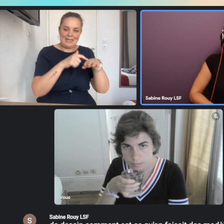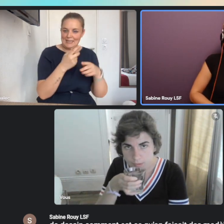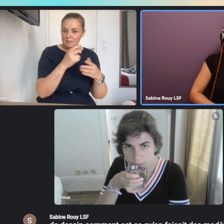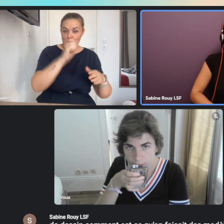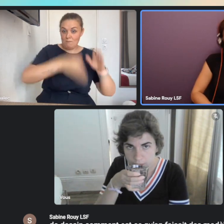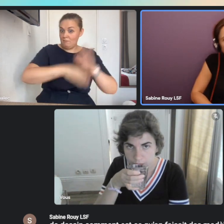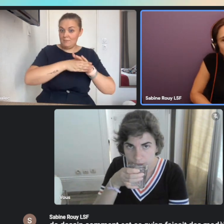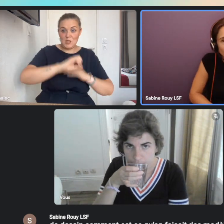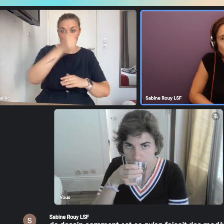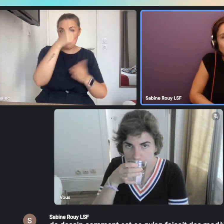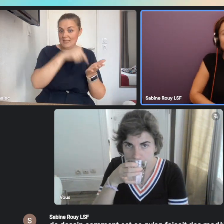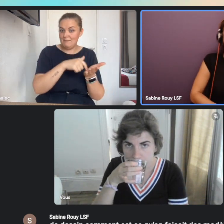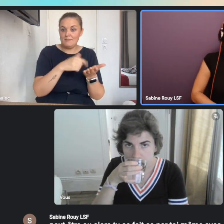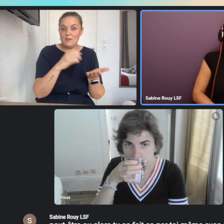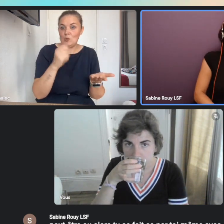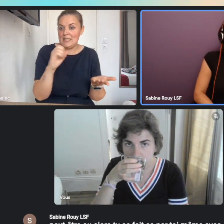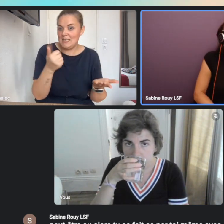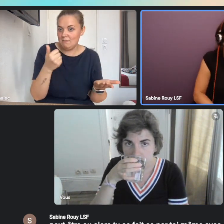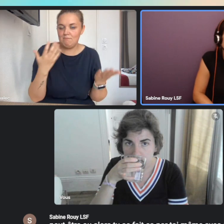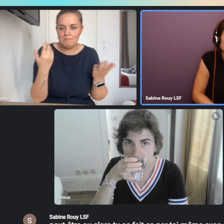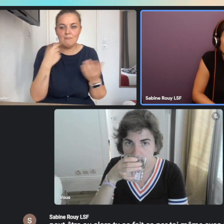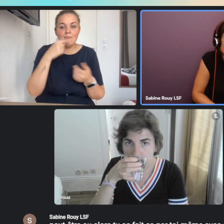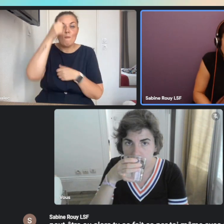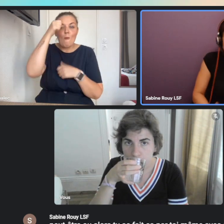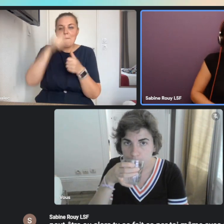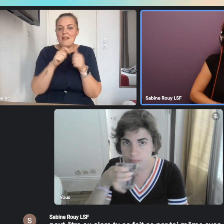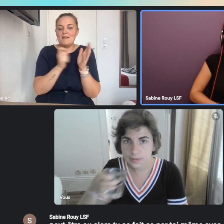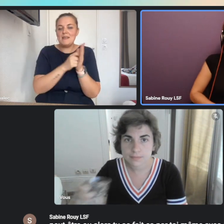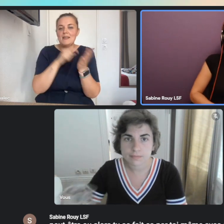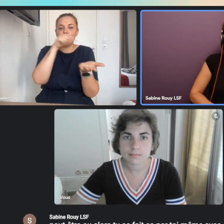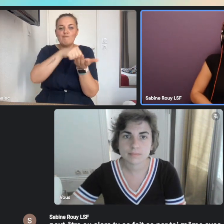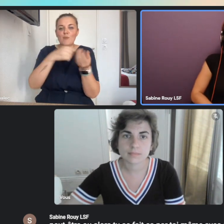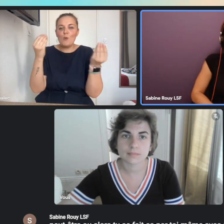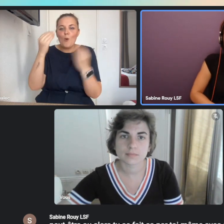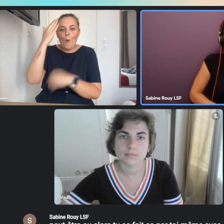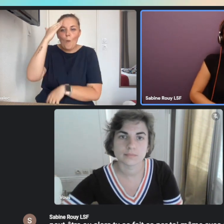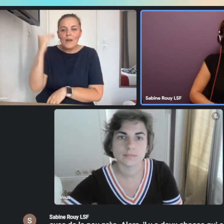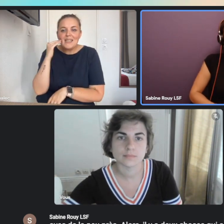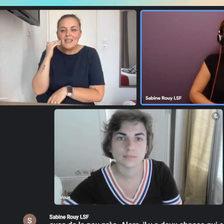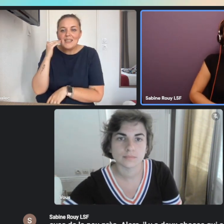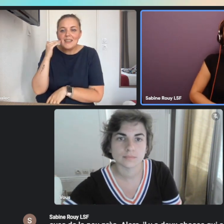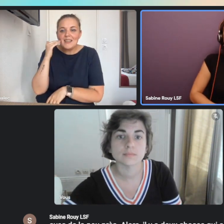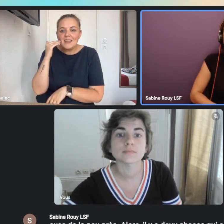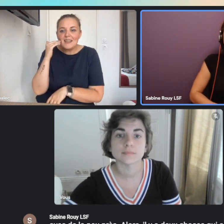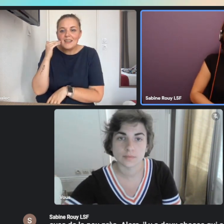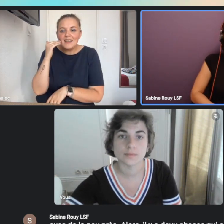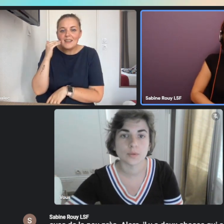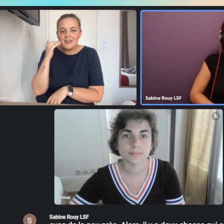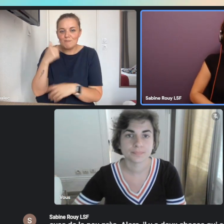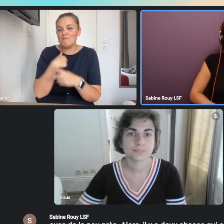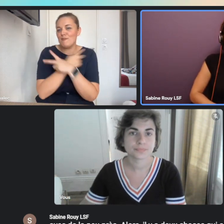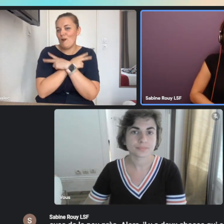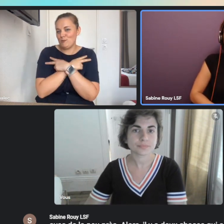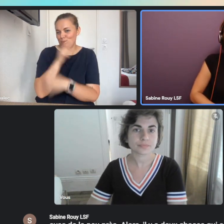Donc au niveau du numérique, c'est ma base. J'ai commencé par ça. Je me souviens que j'étais sur